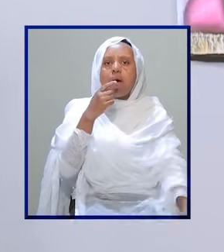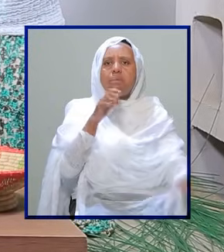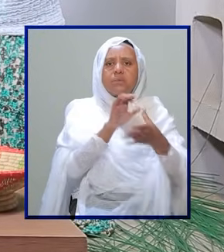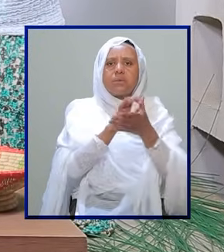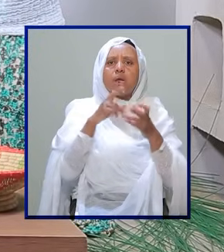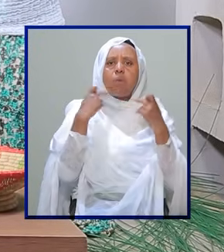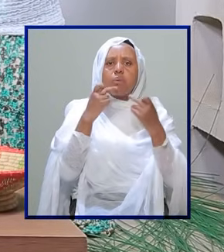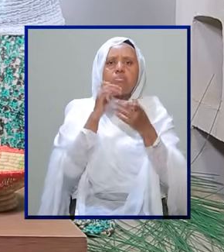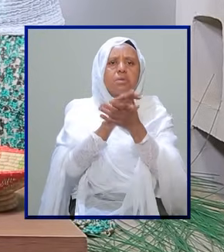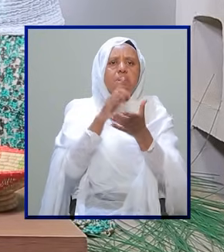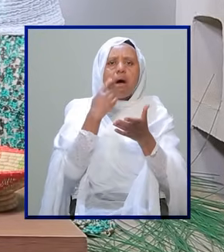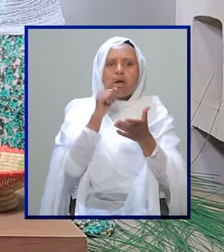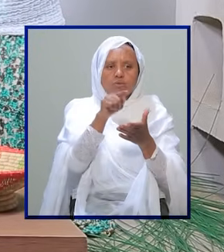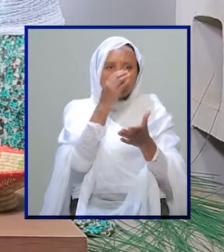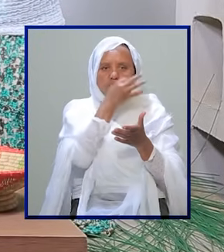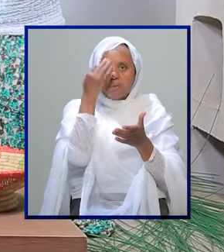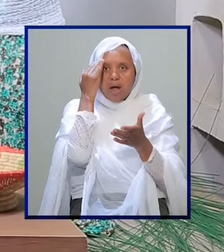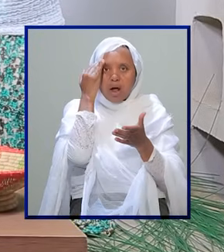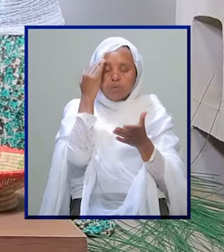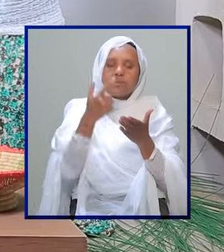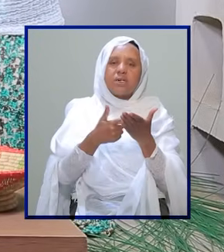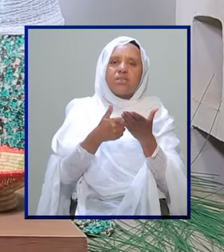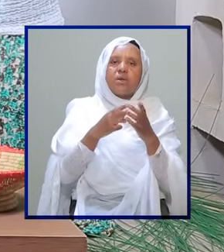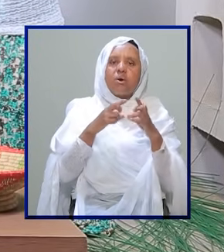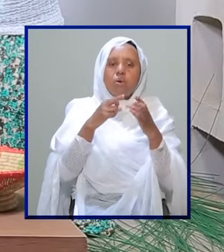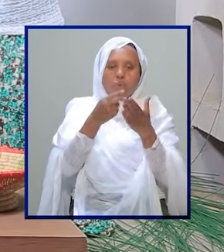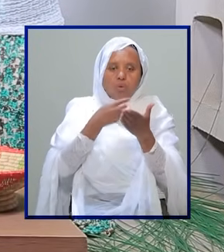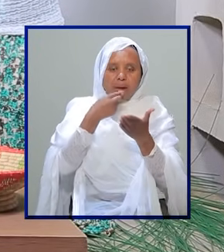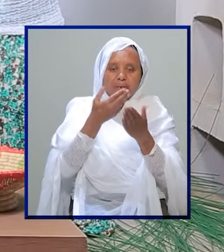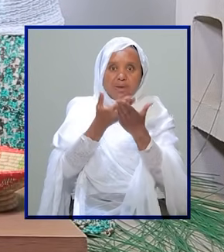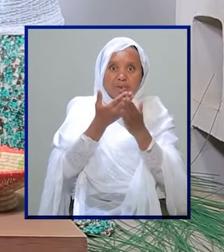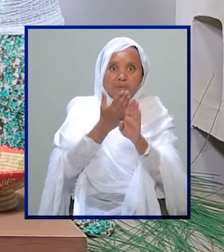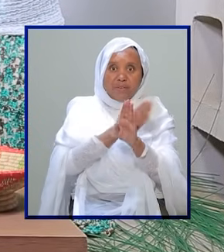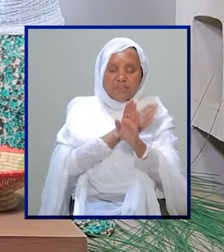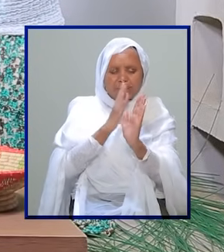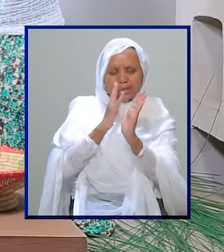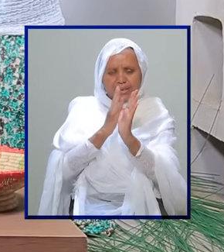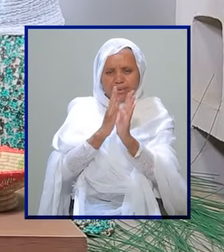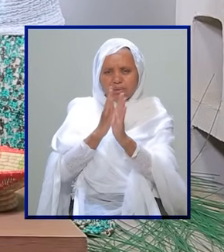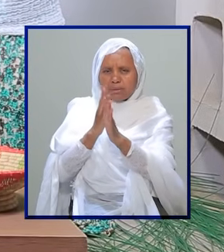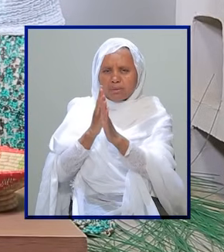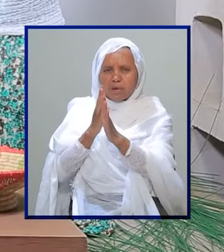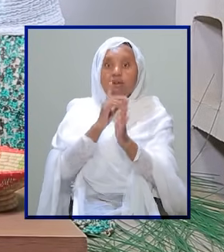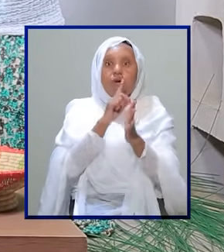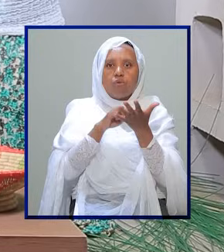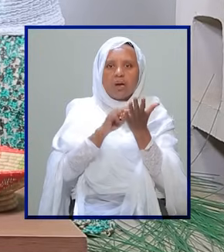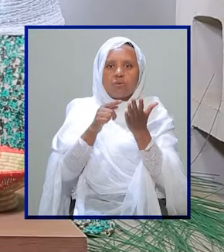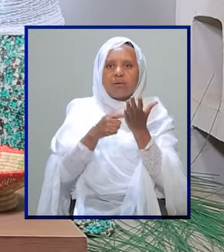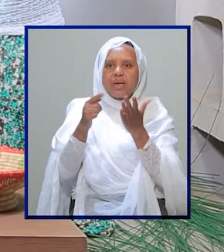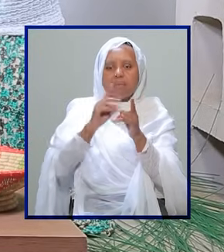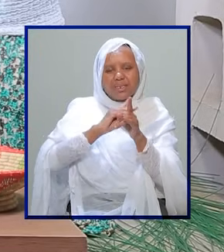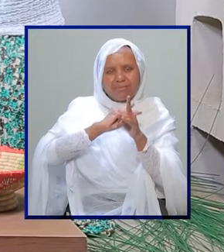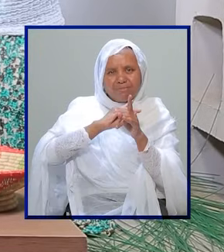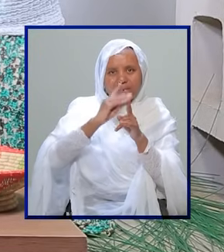ሚስቶች እነማን እንደሆኑ እነሱ ያውቃሉ ስለዚህ ቁርባኑ ከመድረሱ በፊት ያስተካክላሉ መስመር ያስይዛሉ ማለት ነው ያን መስመር ተከትለን